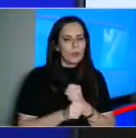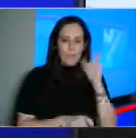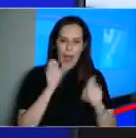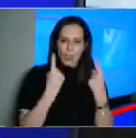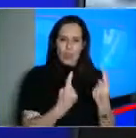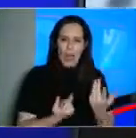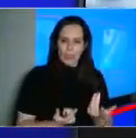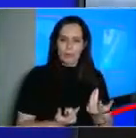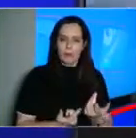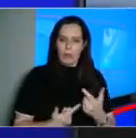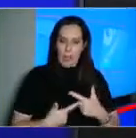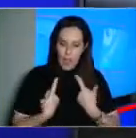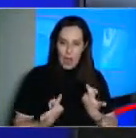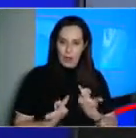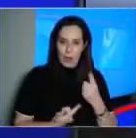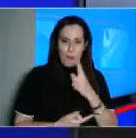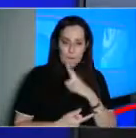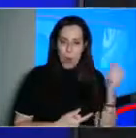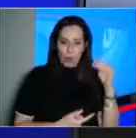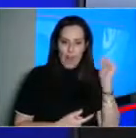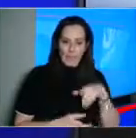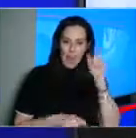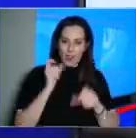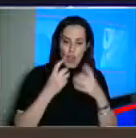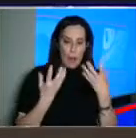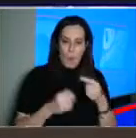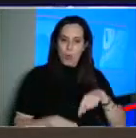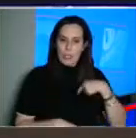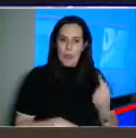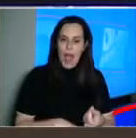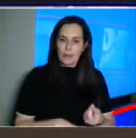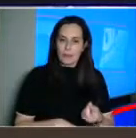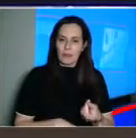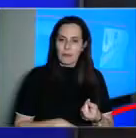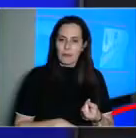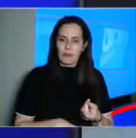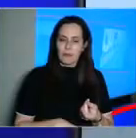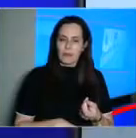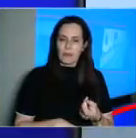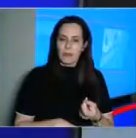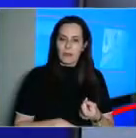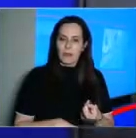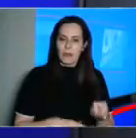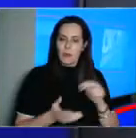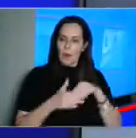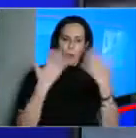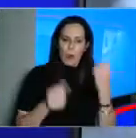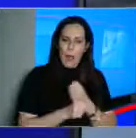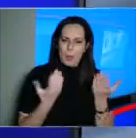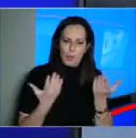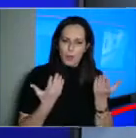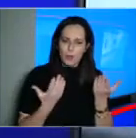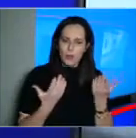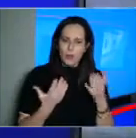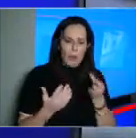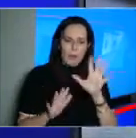באנשים עצמם, חיו שם מאות אלפי אנשים, המון זמן. הם קמו בבוקר, מה הם עשו? הלכו